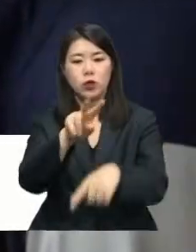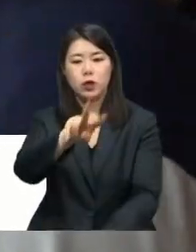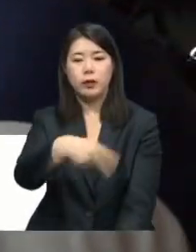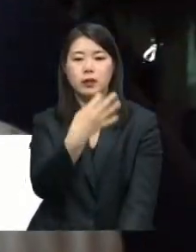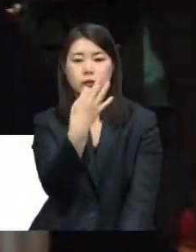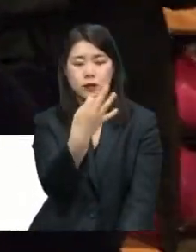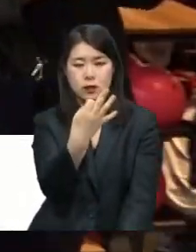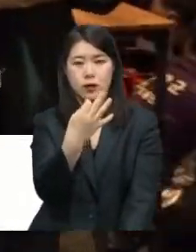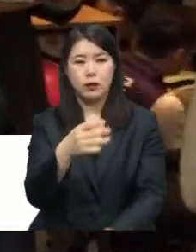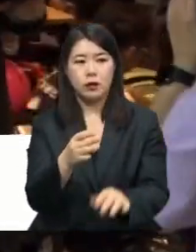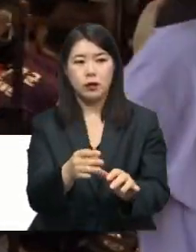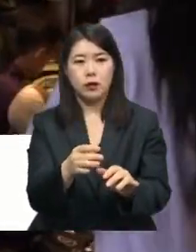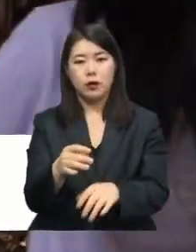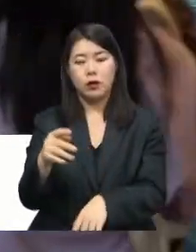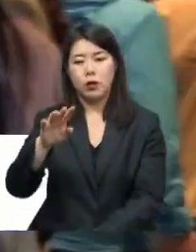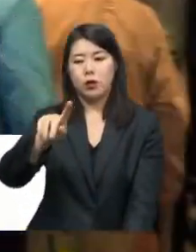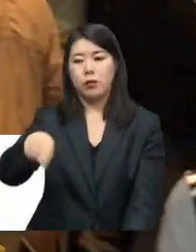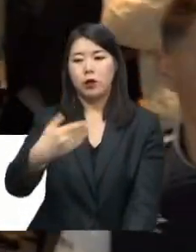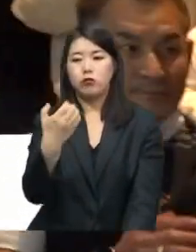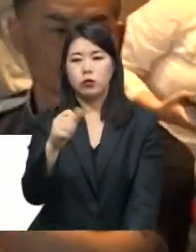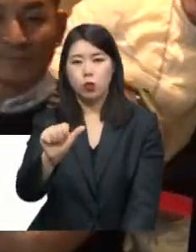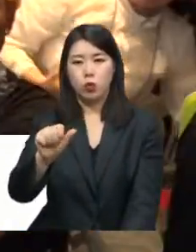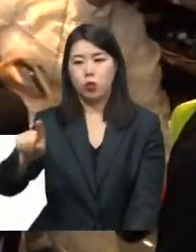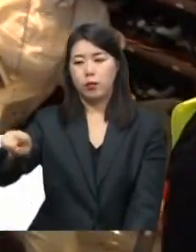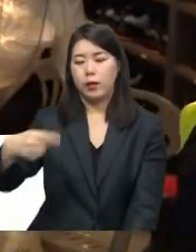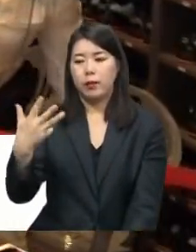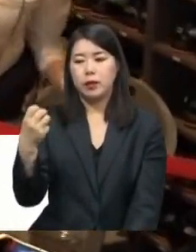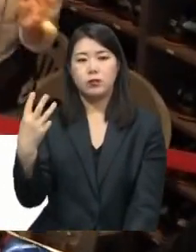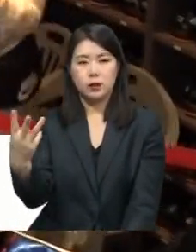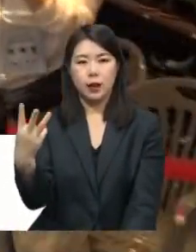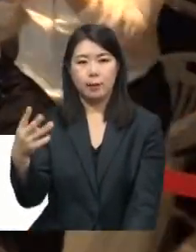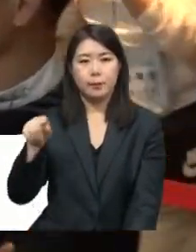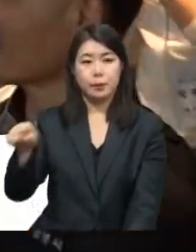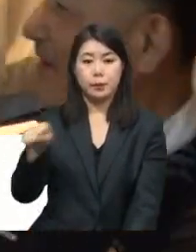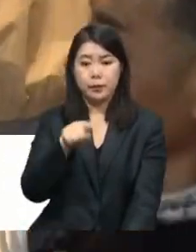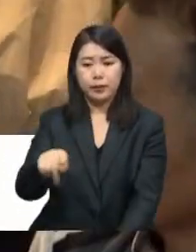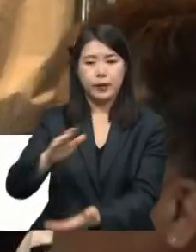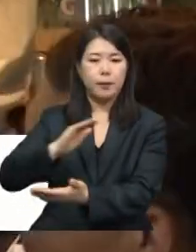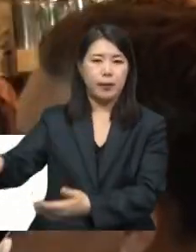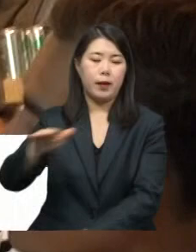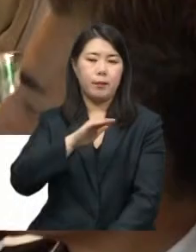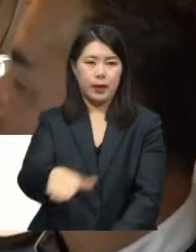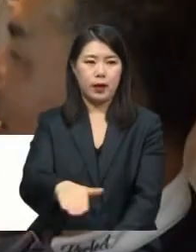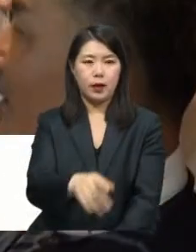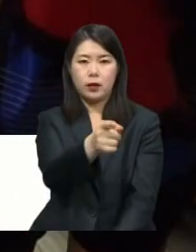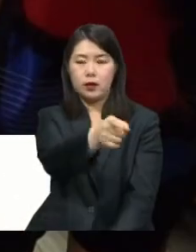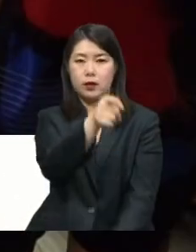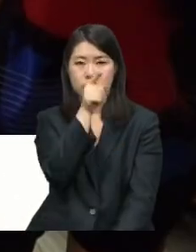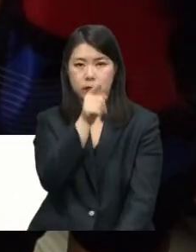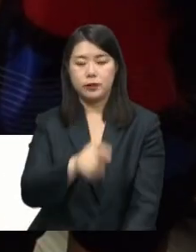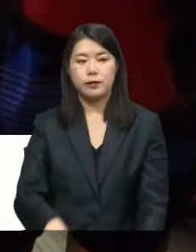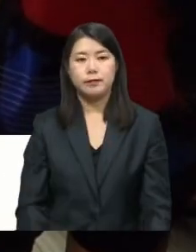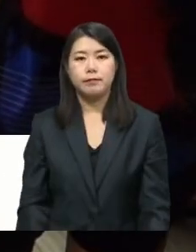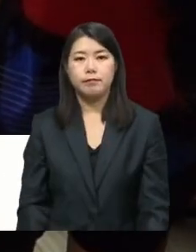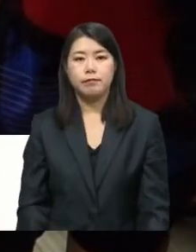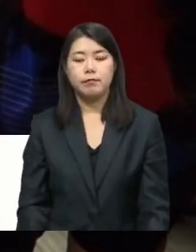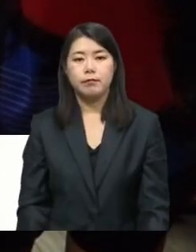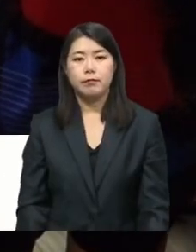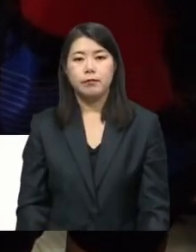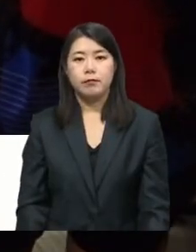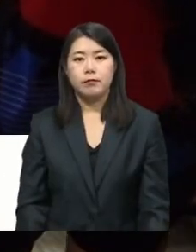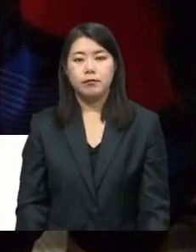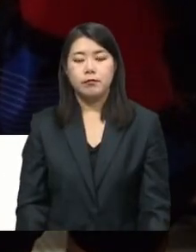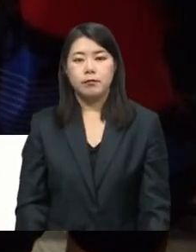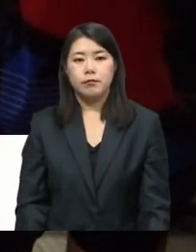기록하며 195점 183에 기록한 가평군과 군포시를 큰 점수차로 따돌리며 우승을